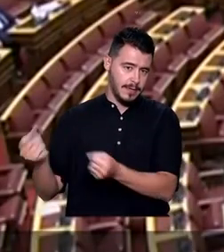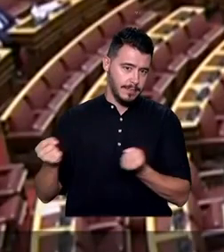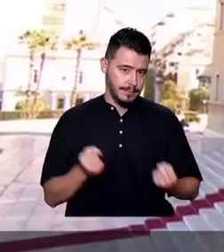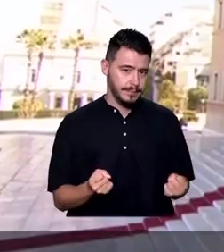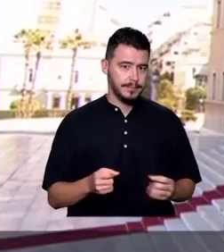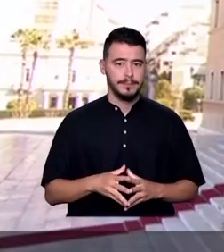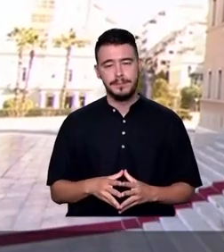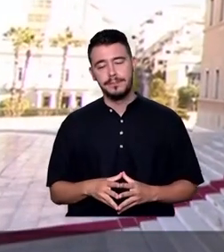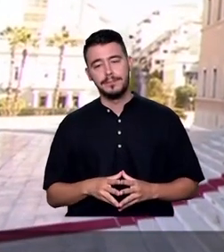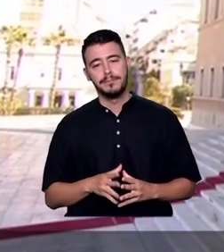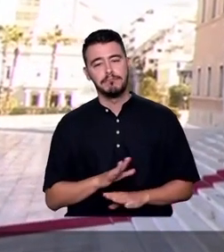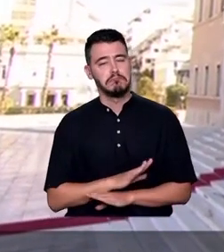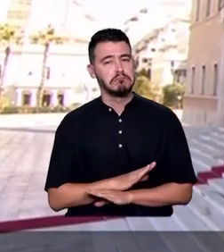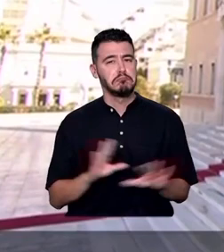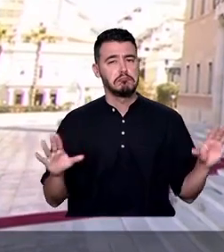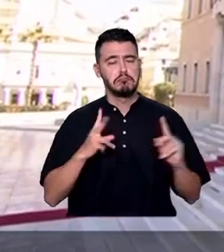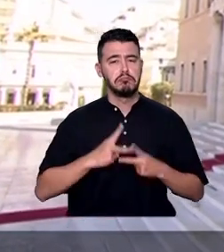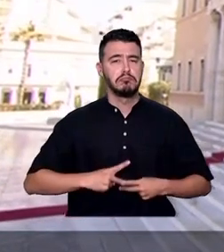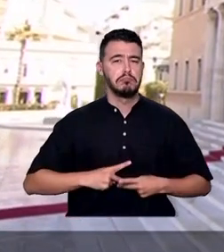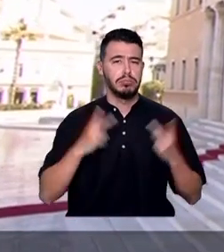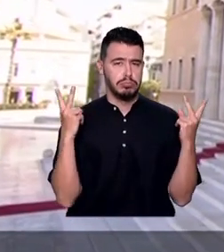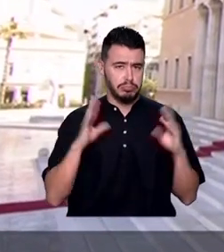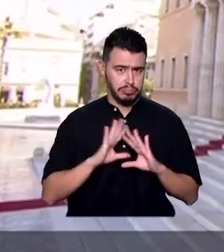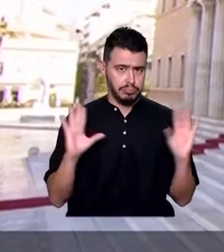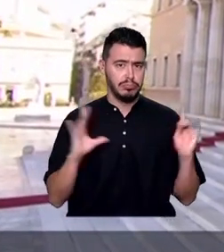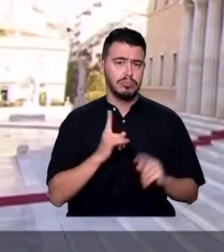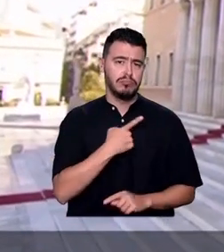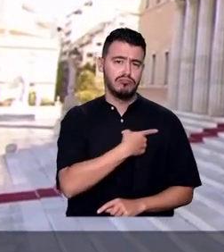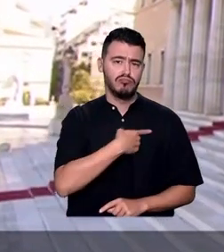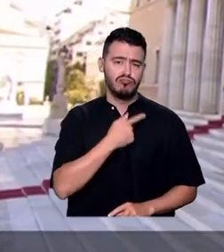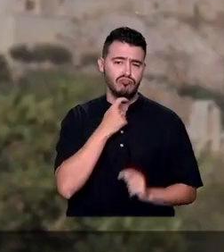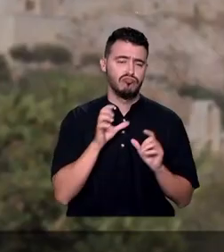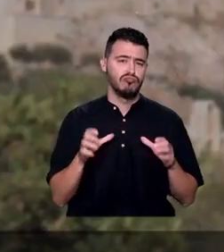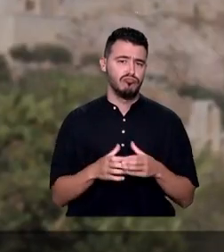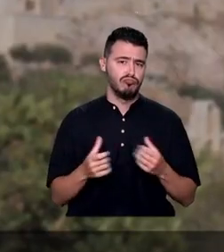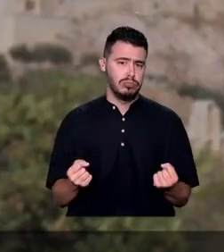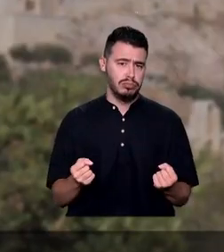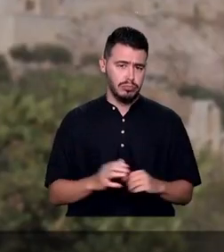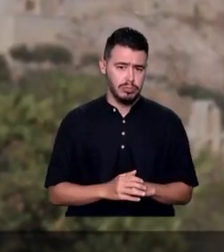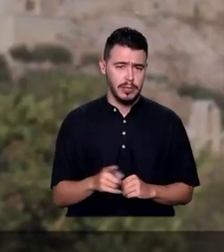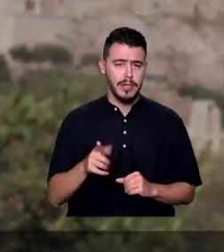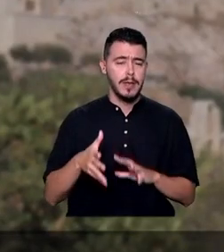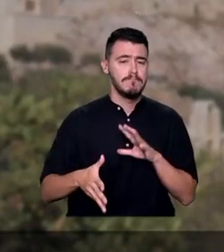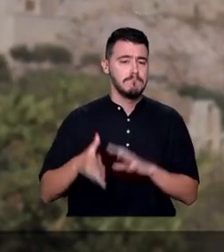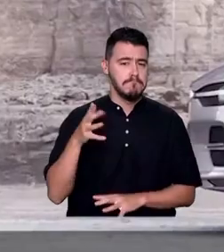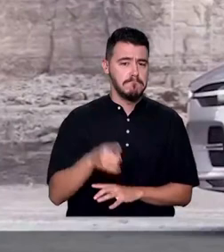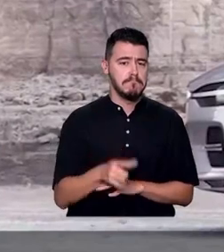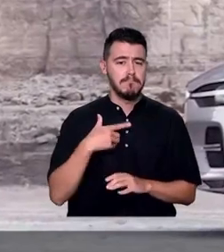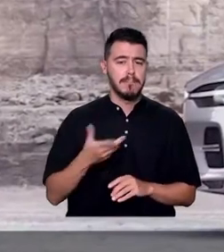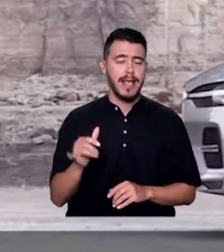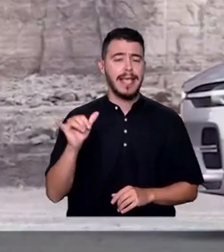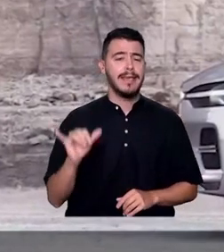Διακομματικές συμφωνίες δεν υπάρχουν στα αυτοκίνητα των πολιτικών αρχηγών των μεγαλύτερων κομμάτων που οι επιλογές τους απέχουν. Ο Πρωθυπουργός προτίμησε το επαναφορτιζόμενο